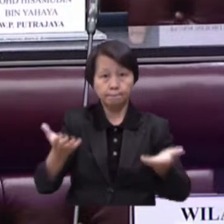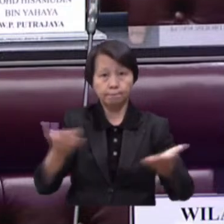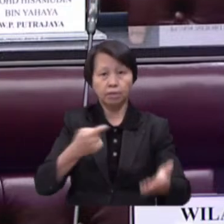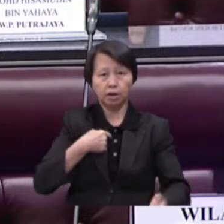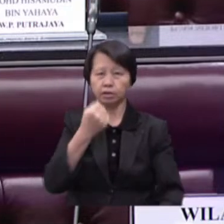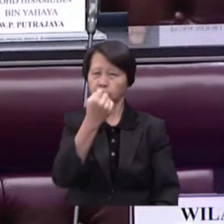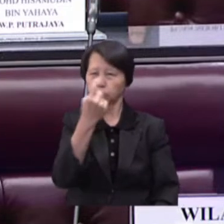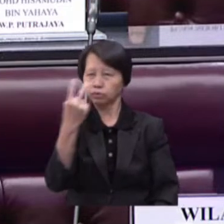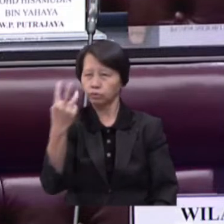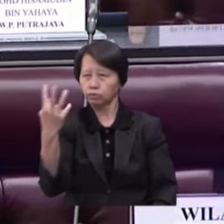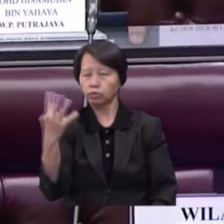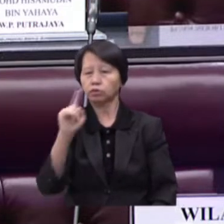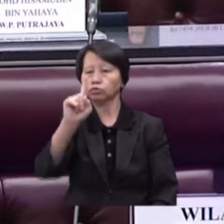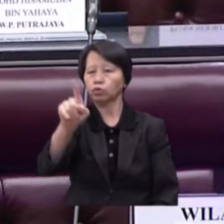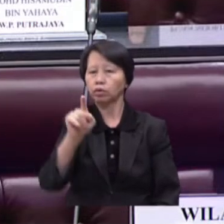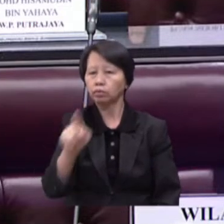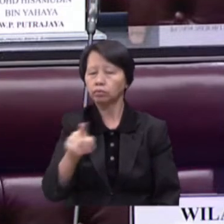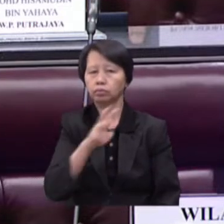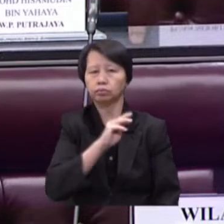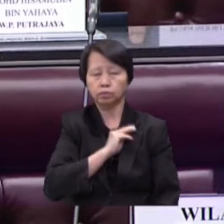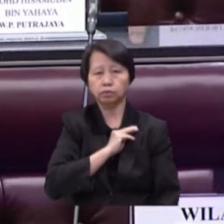beberapa sholat kepada Menteri